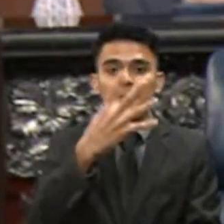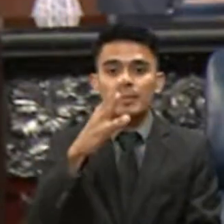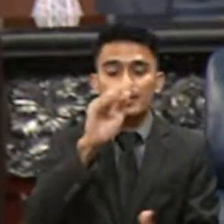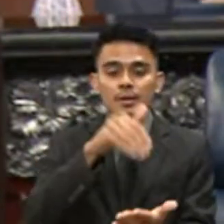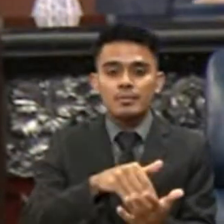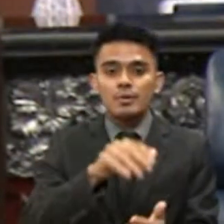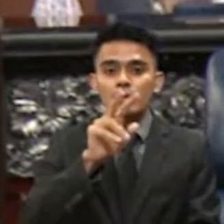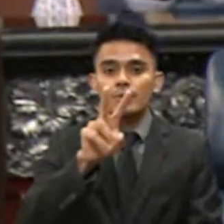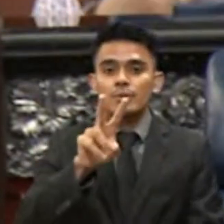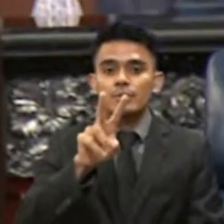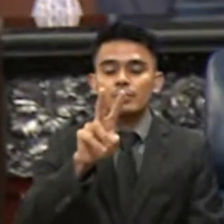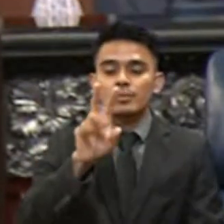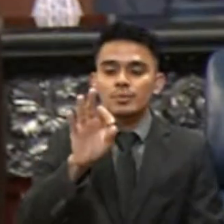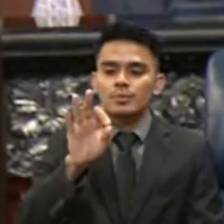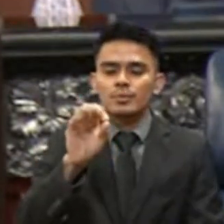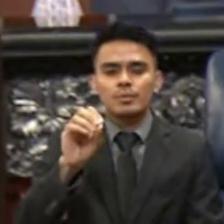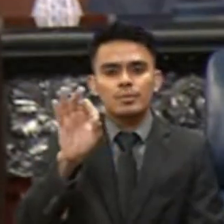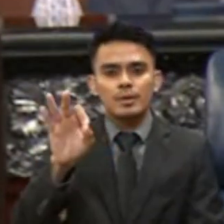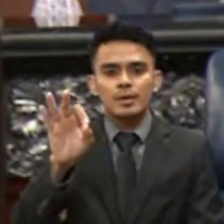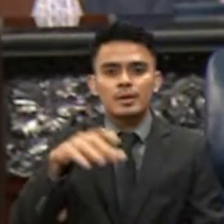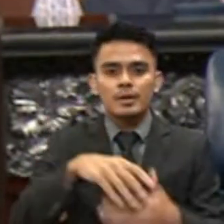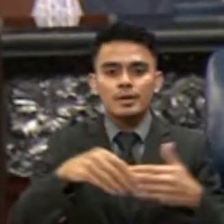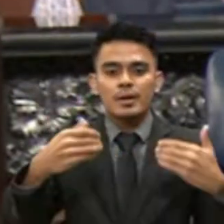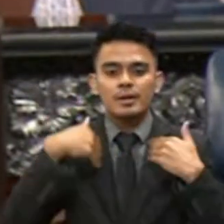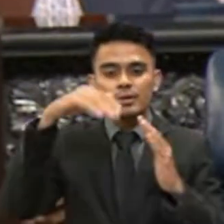14.929 Ringgit turun